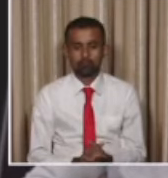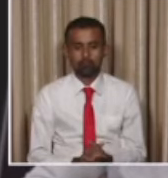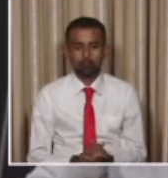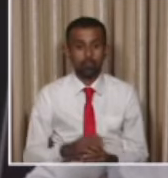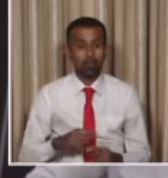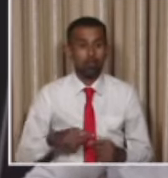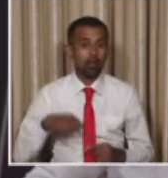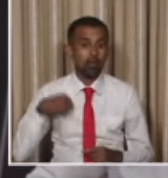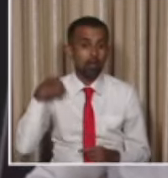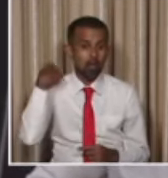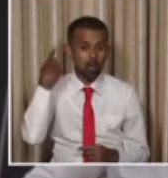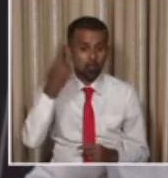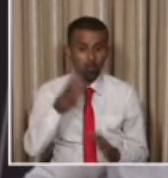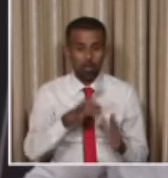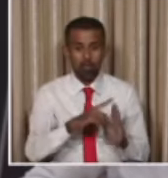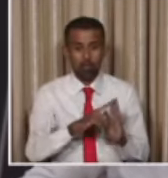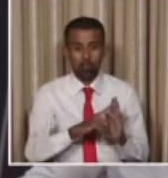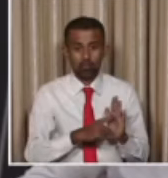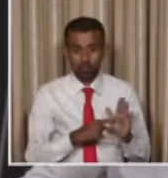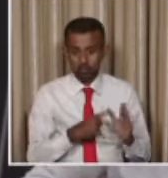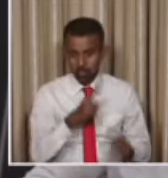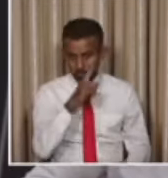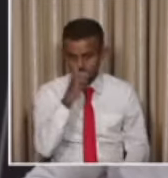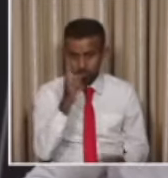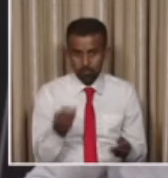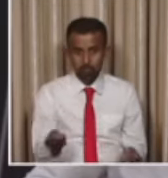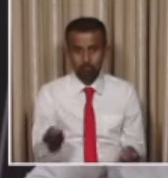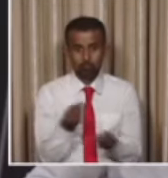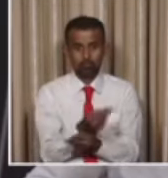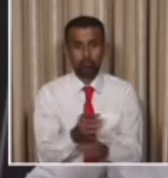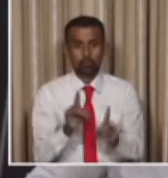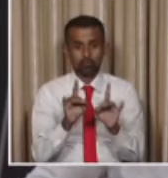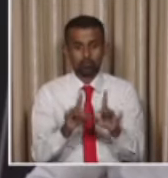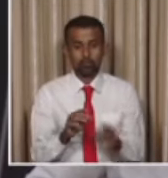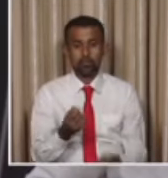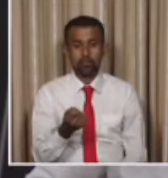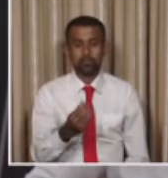ලබන අවුරුද්දේ ජනවාරි ඉඳන් මේ කිවිසුමට අනුව තමයි සල්ලි ලැබෙන්නේ.